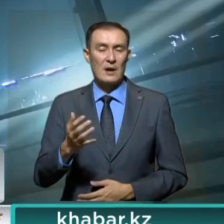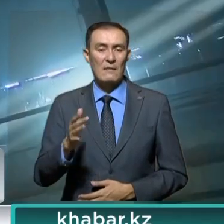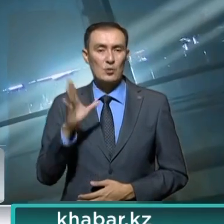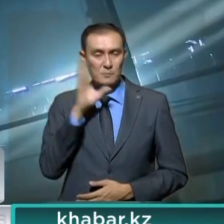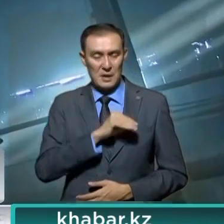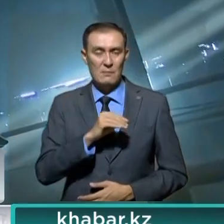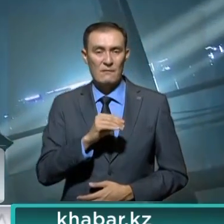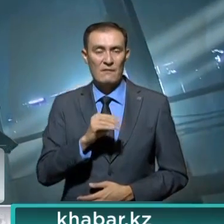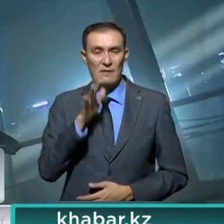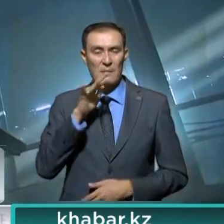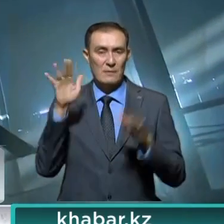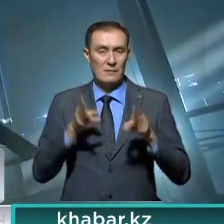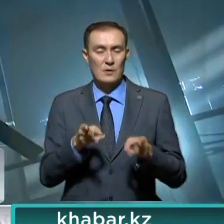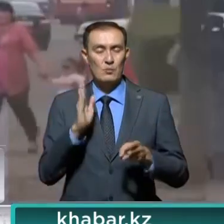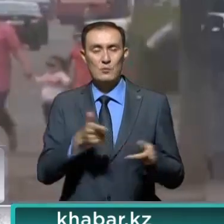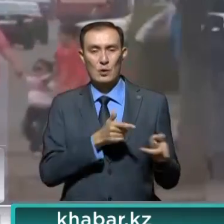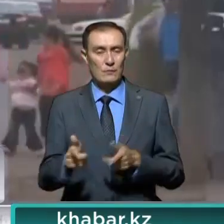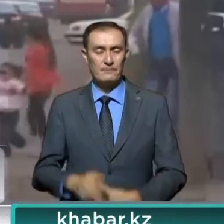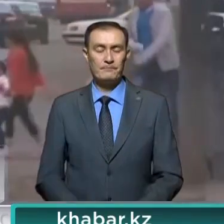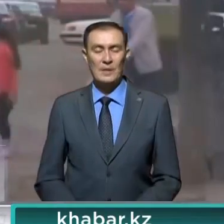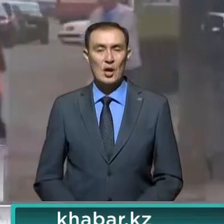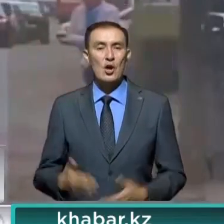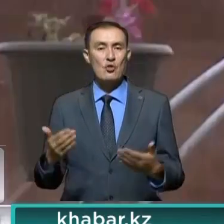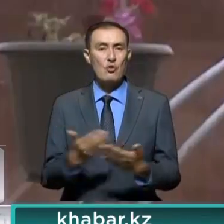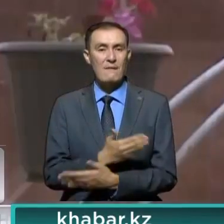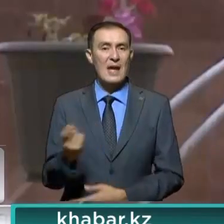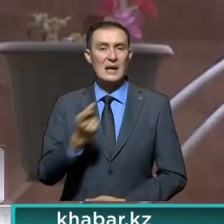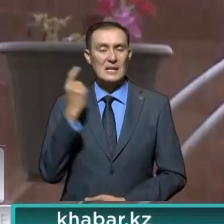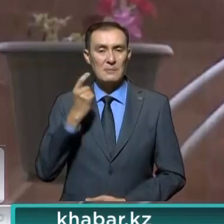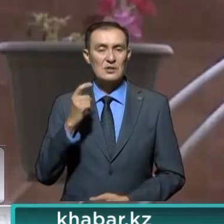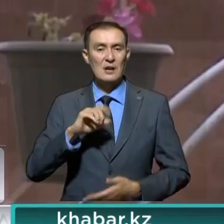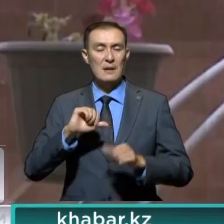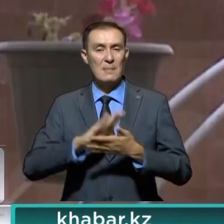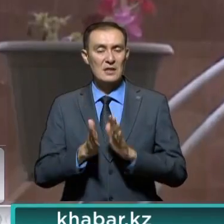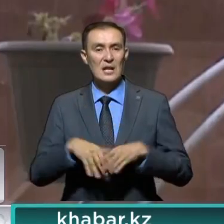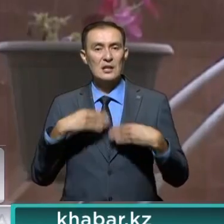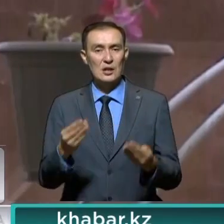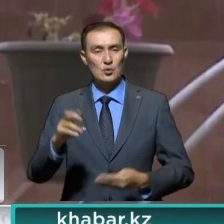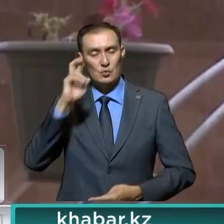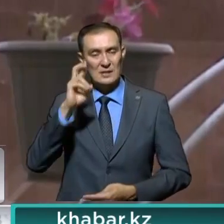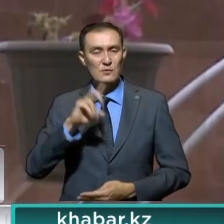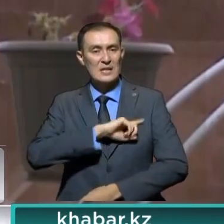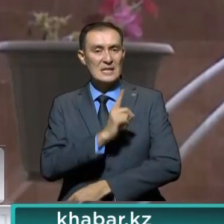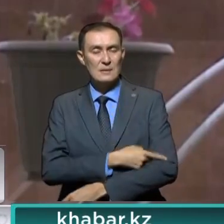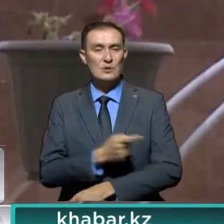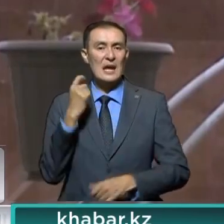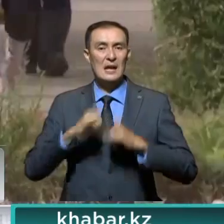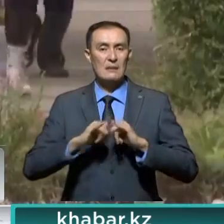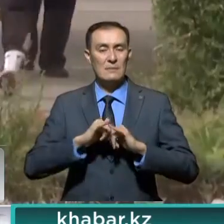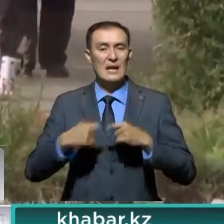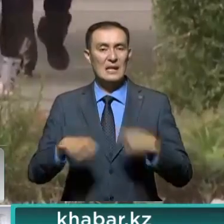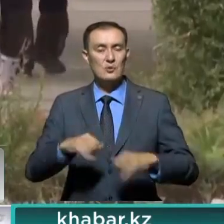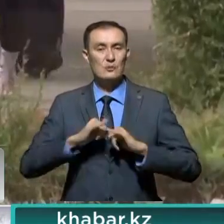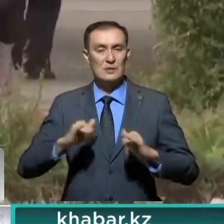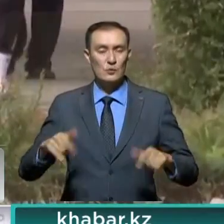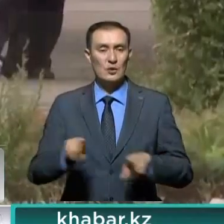период с полной готовностью. Новая экономическая модель должна дать стране серьезный импульс экономическому развитию.